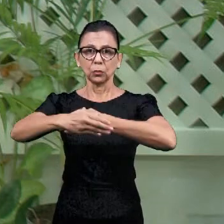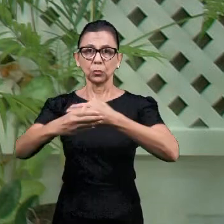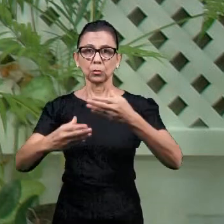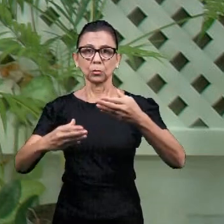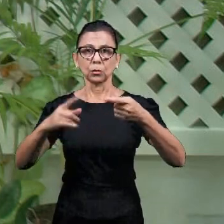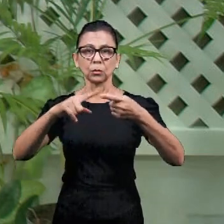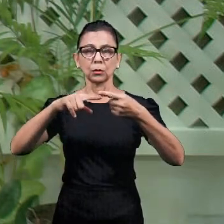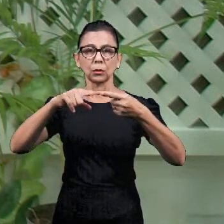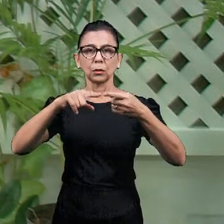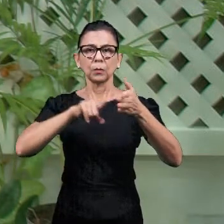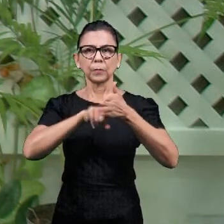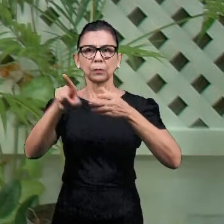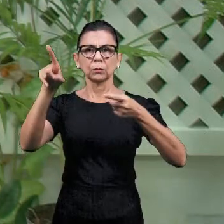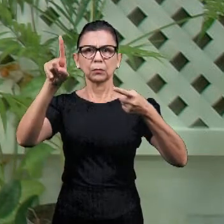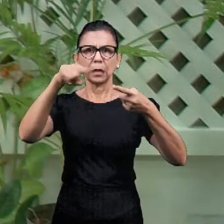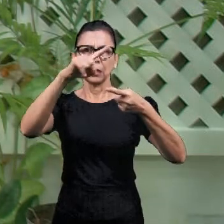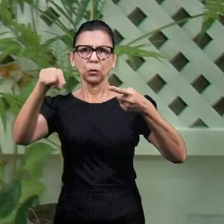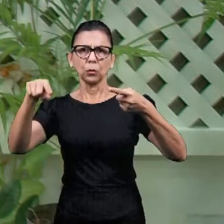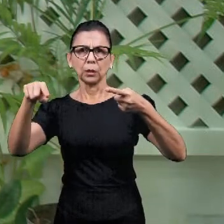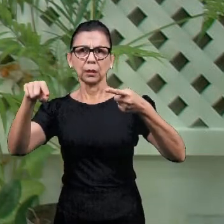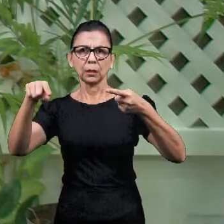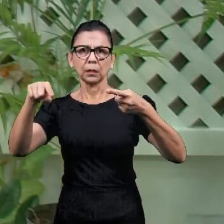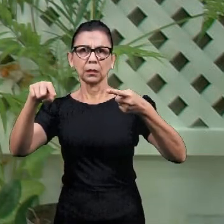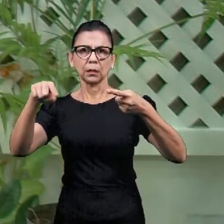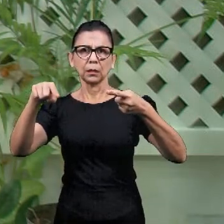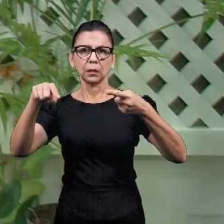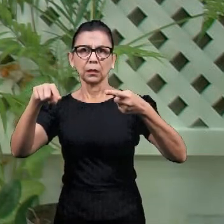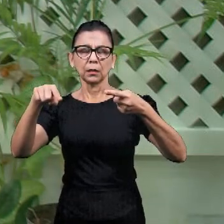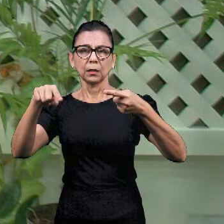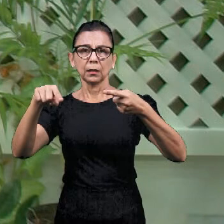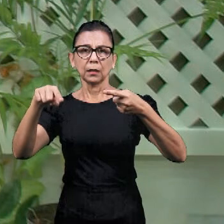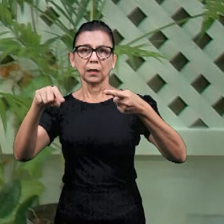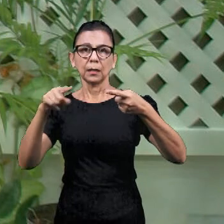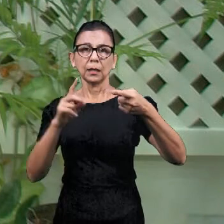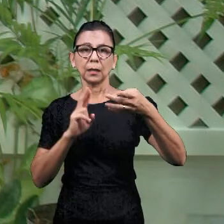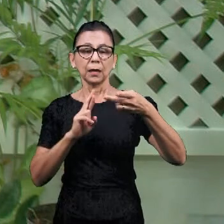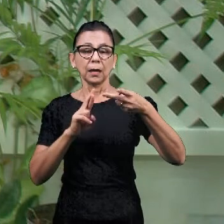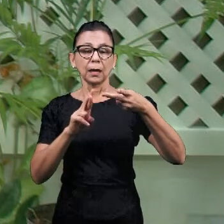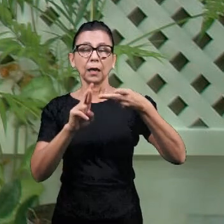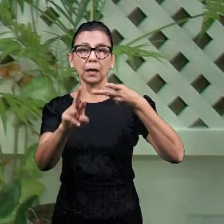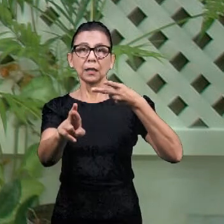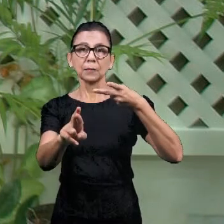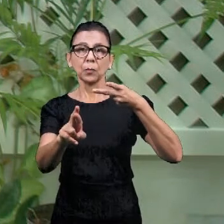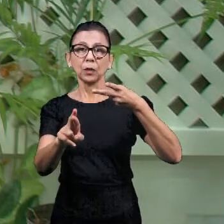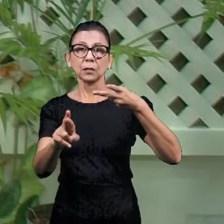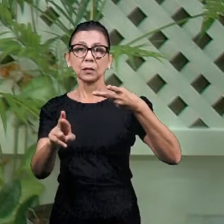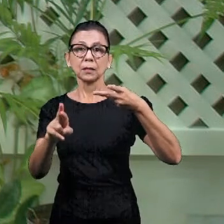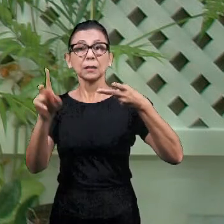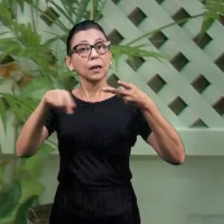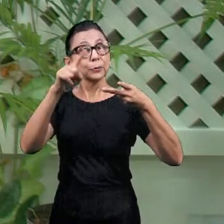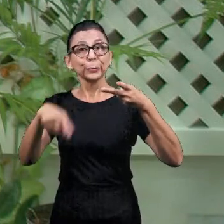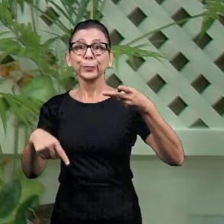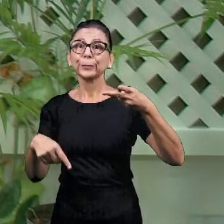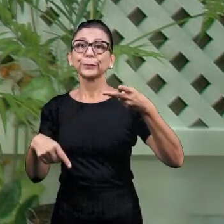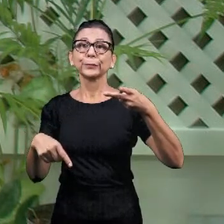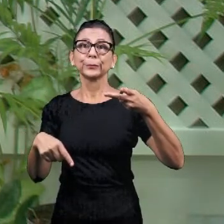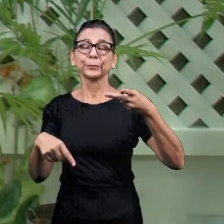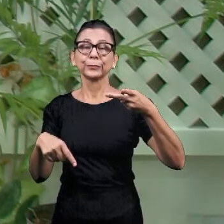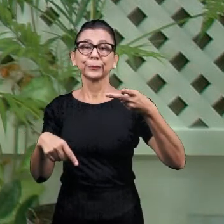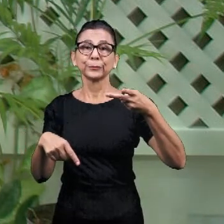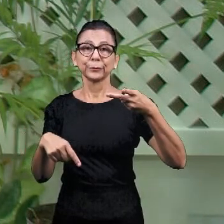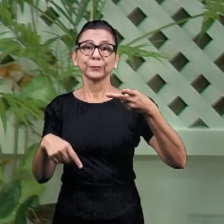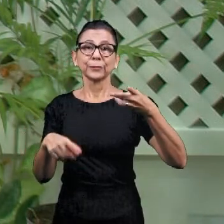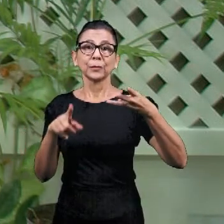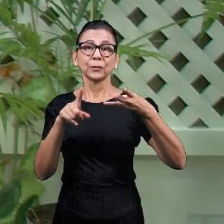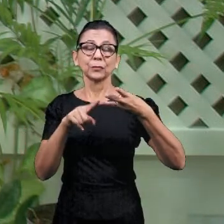on annule une question, on a annulé une réponse là devant. On a fait une erreur ici, on